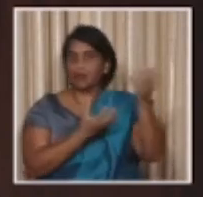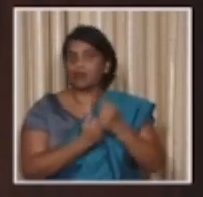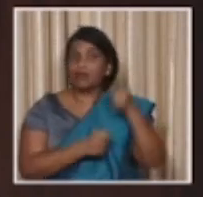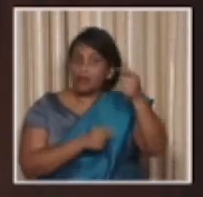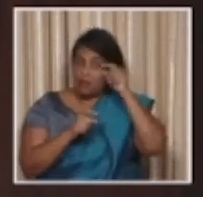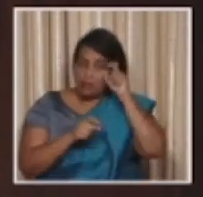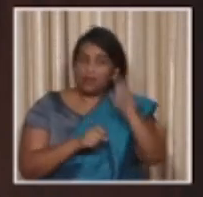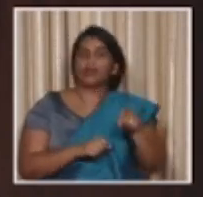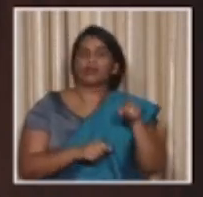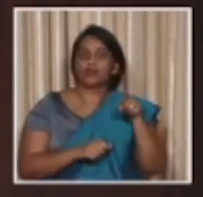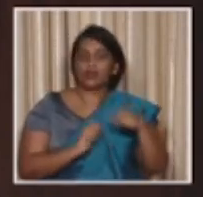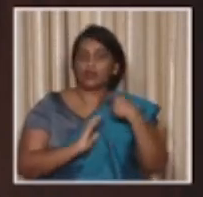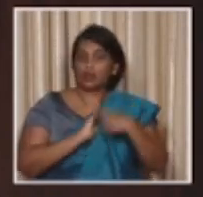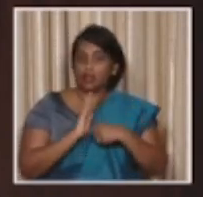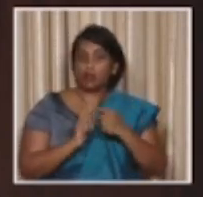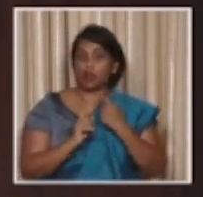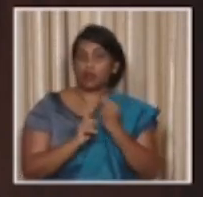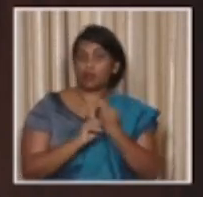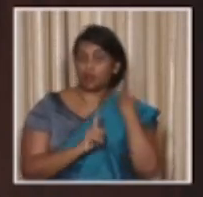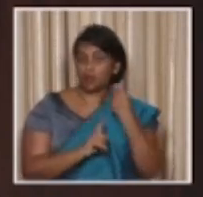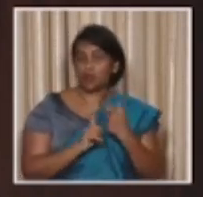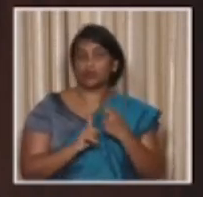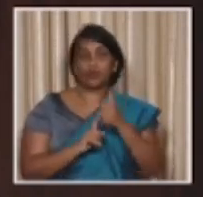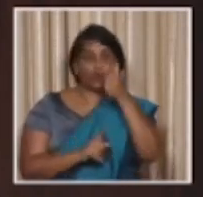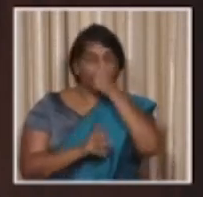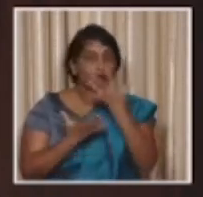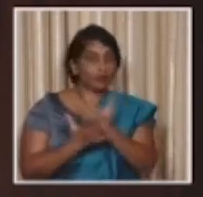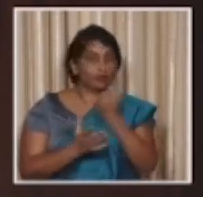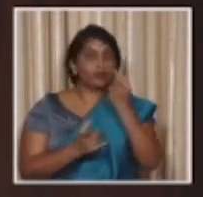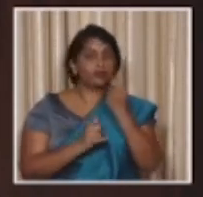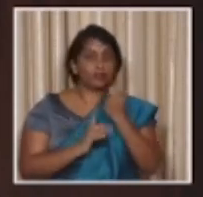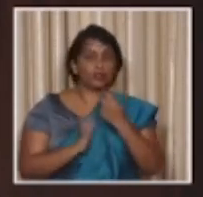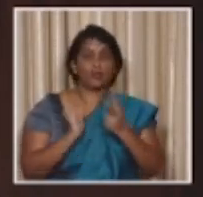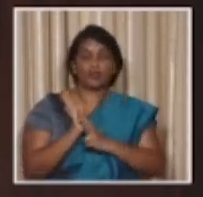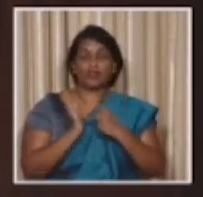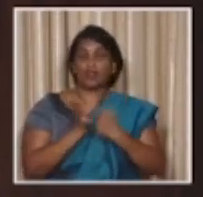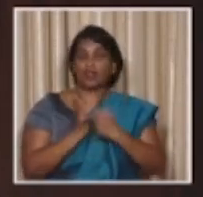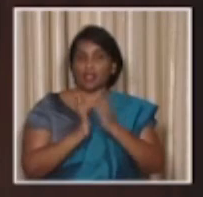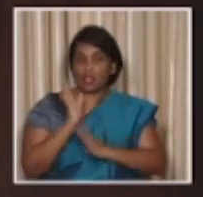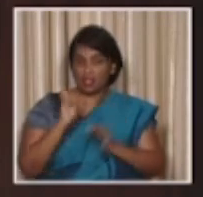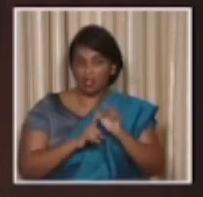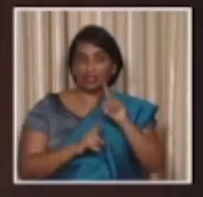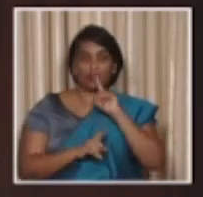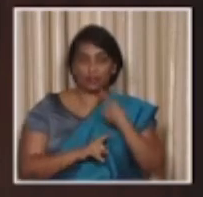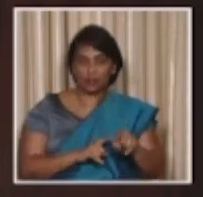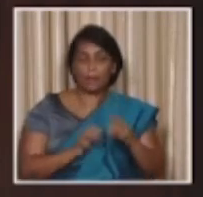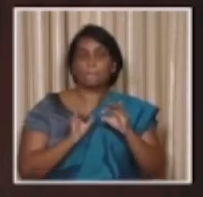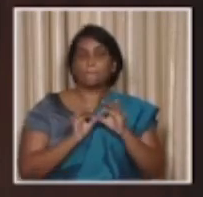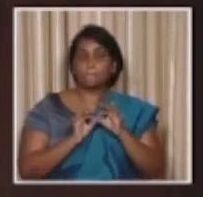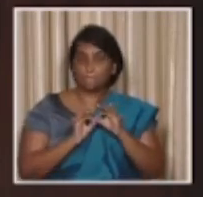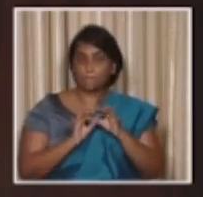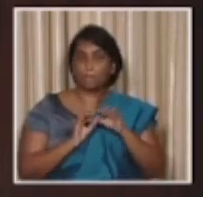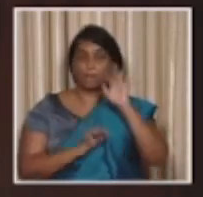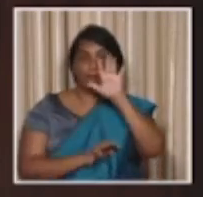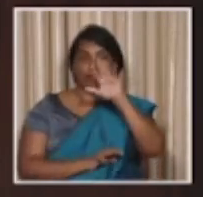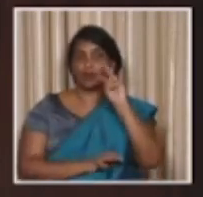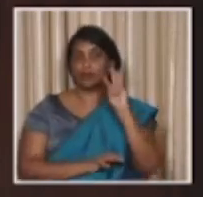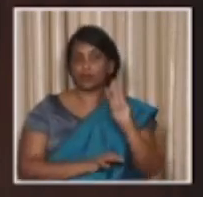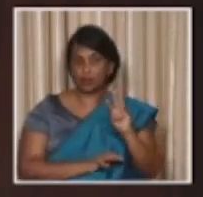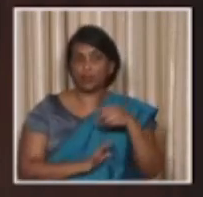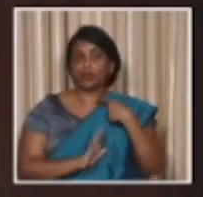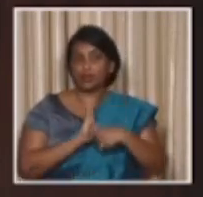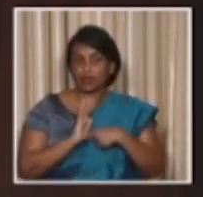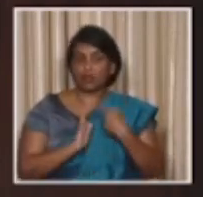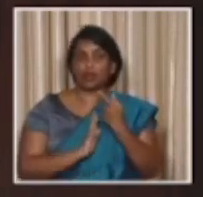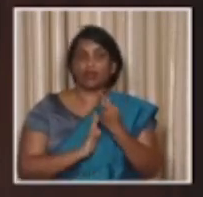අත තියන්න මේ රටේ කෝටි ගණනක් හොරෙන් අරන් ගිය සල්ලි අපේ විජේදාස රාජපක්ෂ මැතිතුමා කිව්වා බිලියන 53ක් මේ